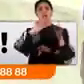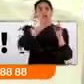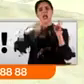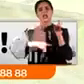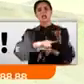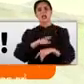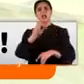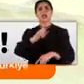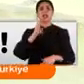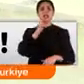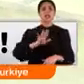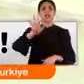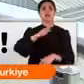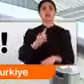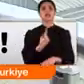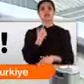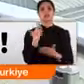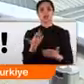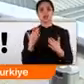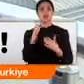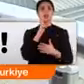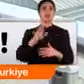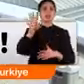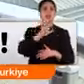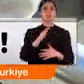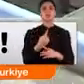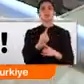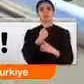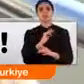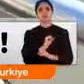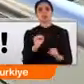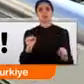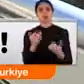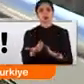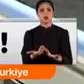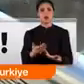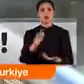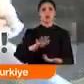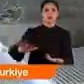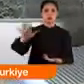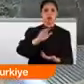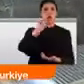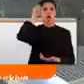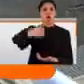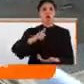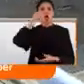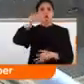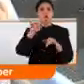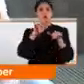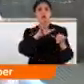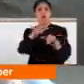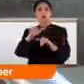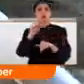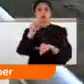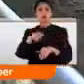temizlik yapmaktan bıkmış durumda. Temizlikle başa çıkamıyorum. siliyoruz. Her gün yine aynı. Bütün